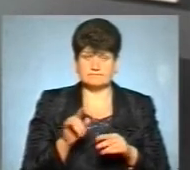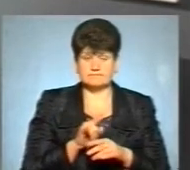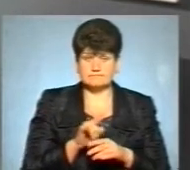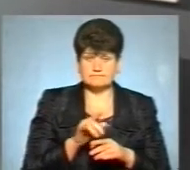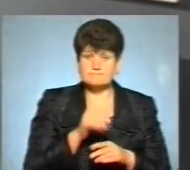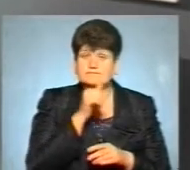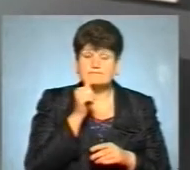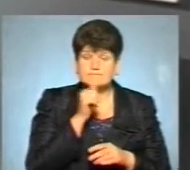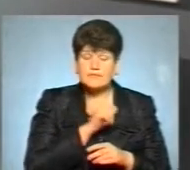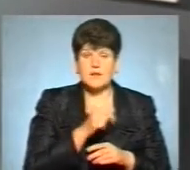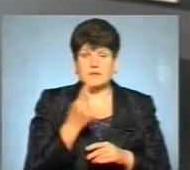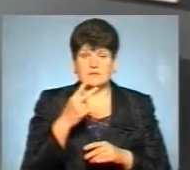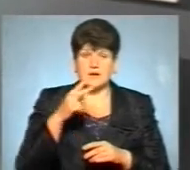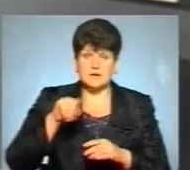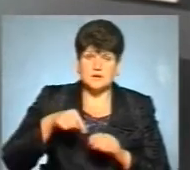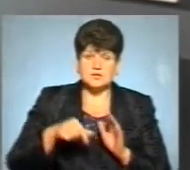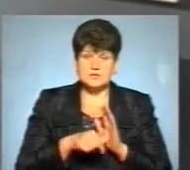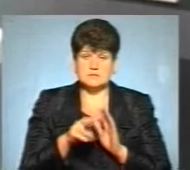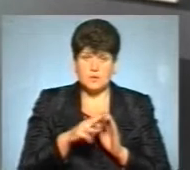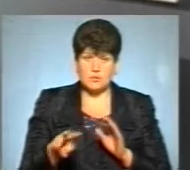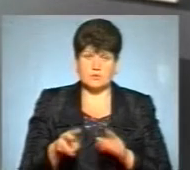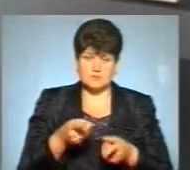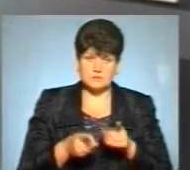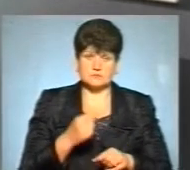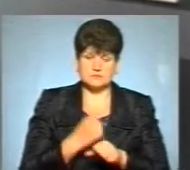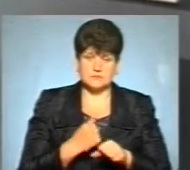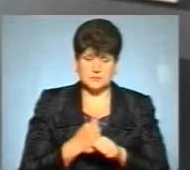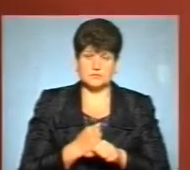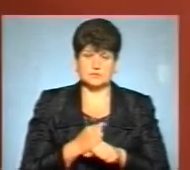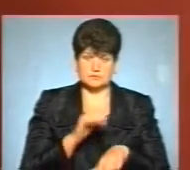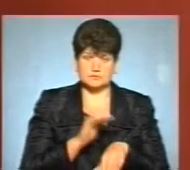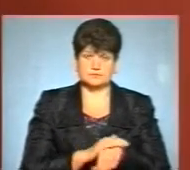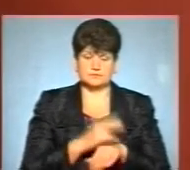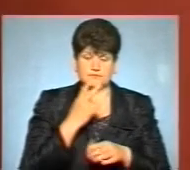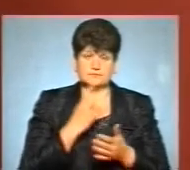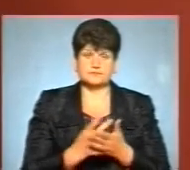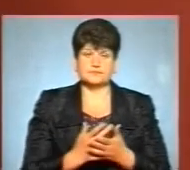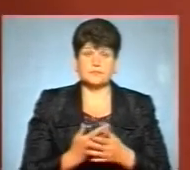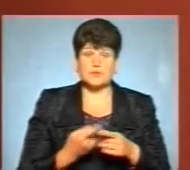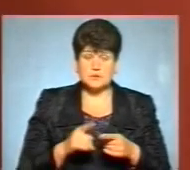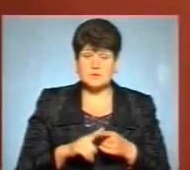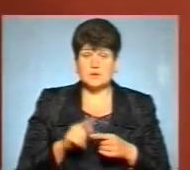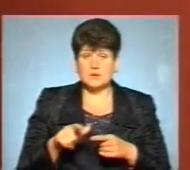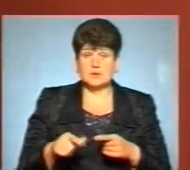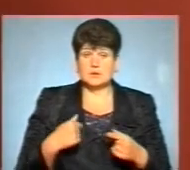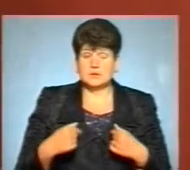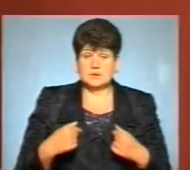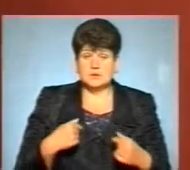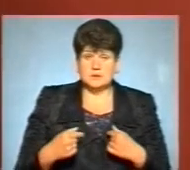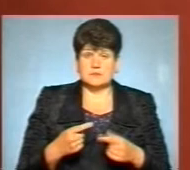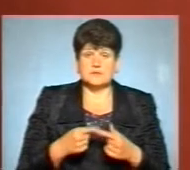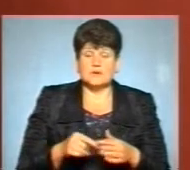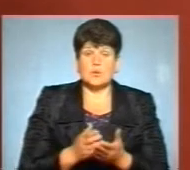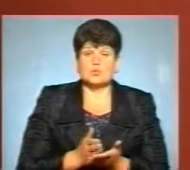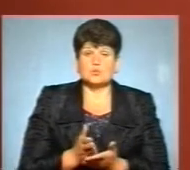до 3 мільйонів зайнятих легально. Тобто загально десь коло 4 мільйонів людей постраждає тільки від сфер, які займаються сферою